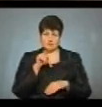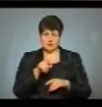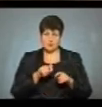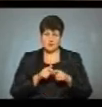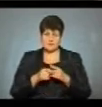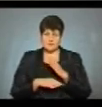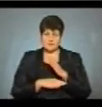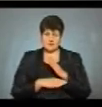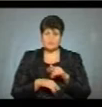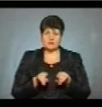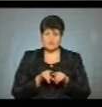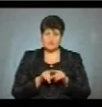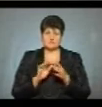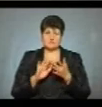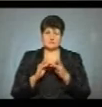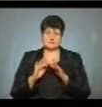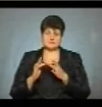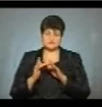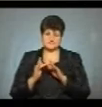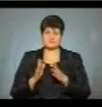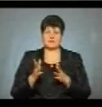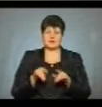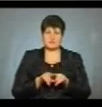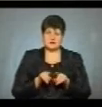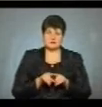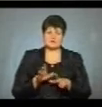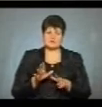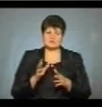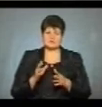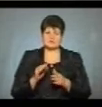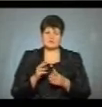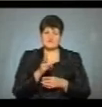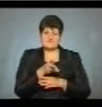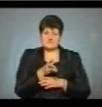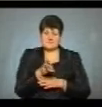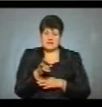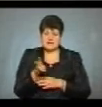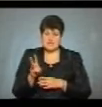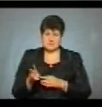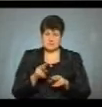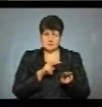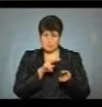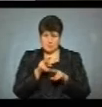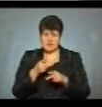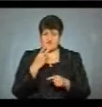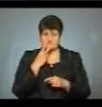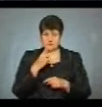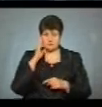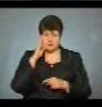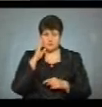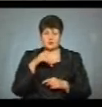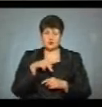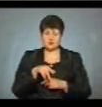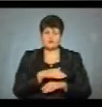поламане дерево. Також у соцмережі Фейсбук тернополянин Святослав Журовський розмістив відео з камери спостереження, на якому видно чоловіка, який йшов